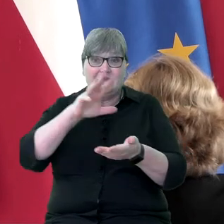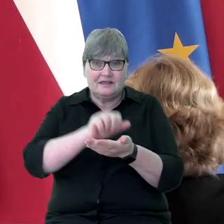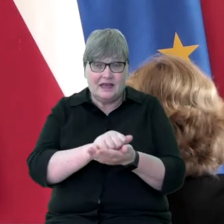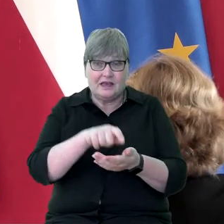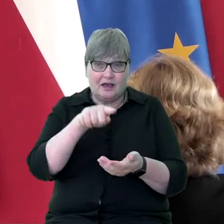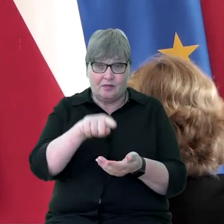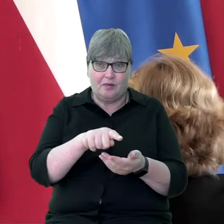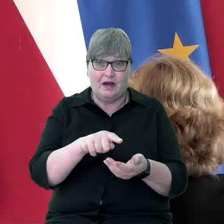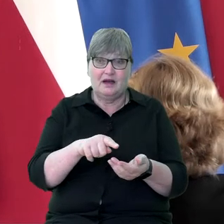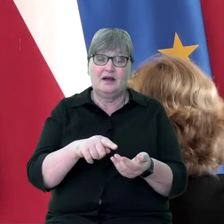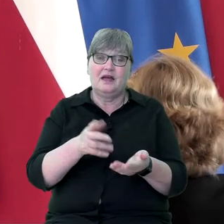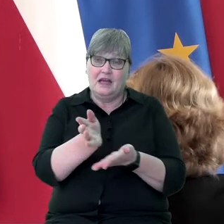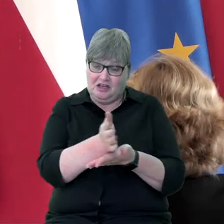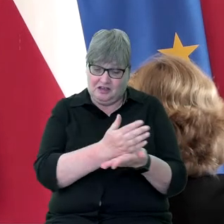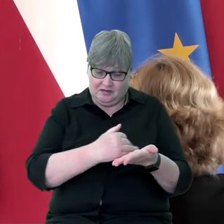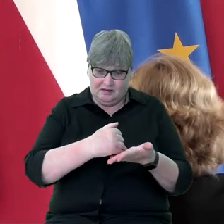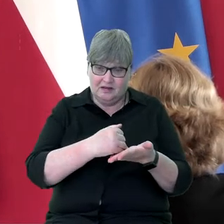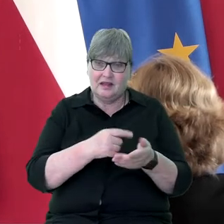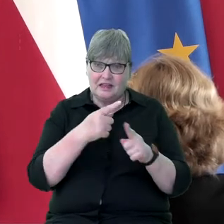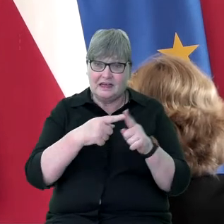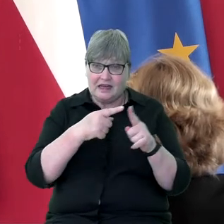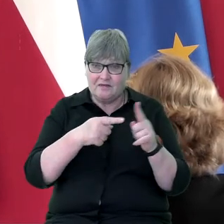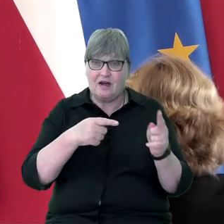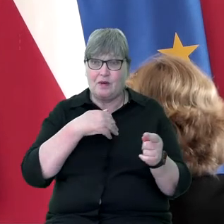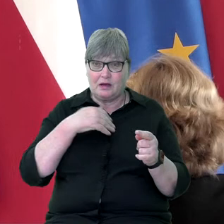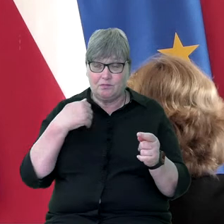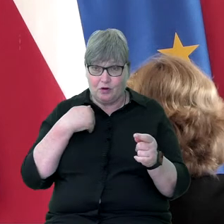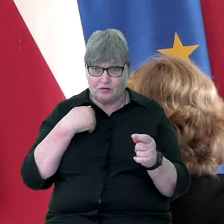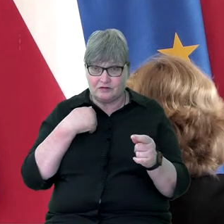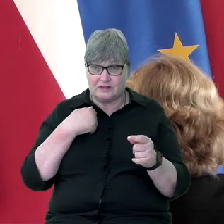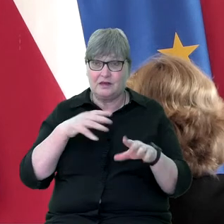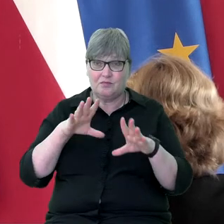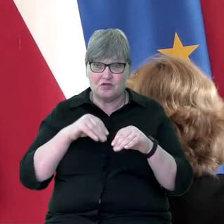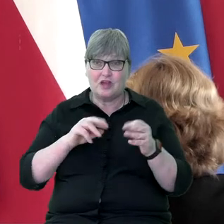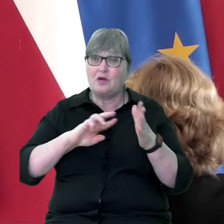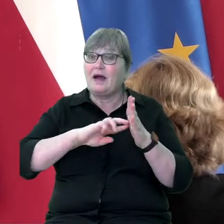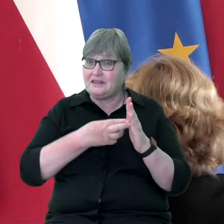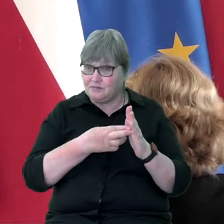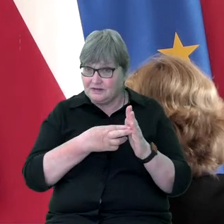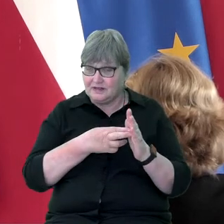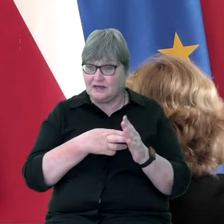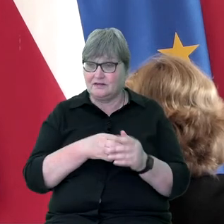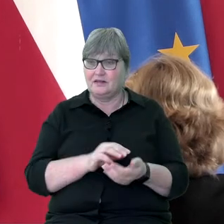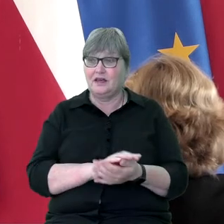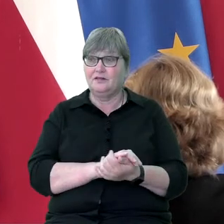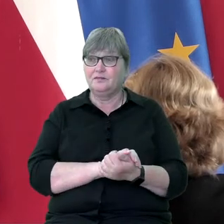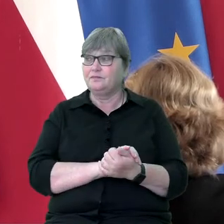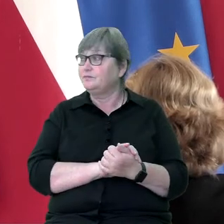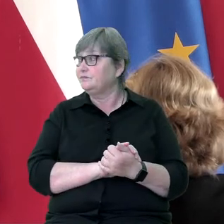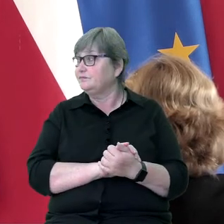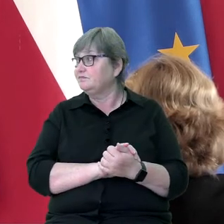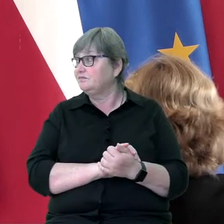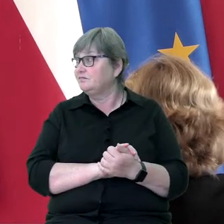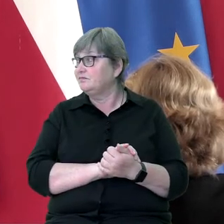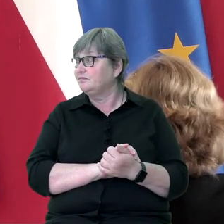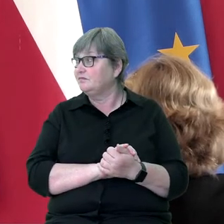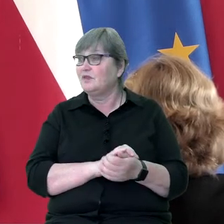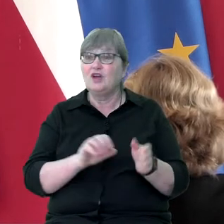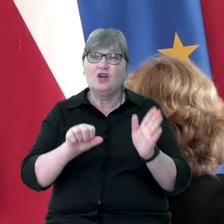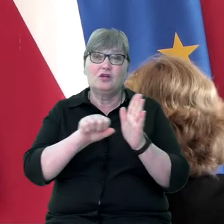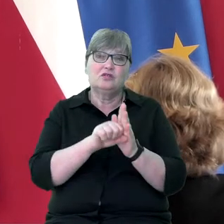no, właściwie jak chodzi o tereny Lubelszczyzny, to praktycznie w całości, to trwało gdzieś mniej więcej do